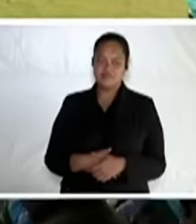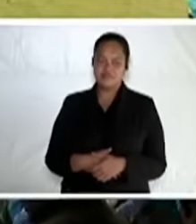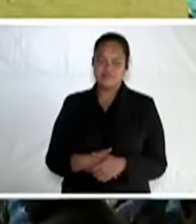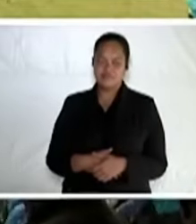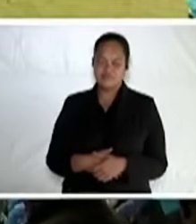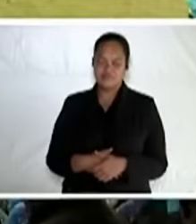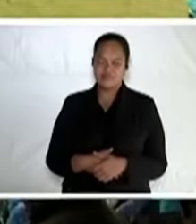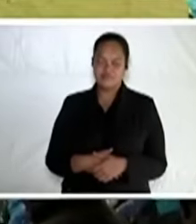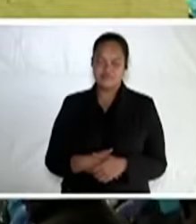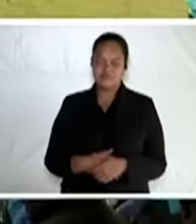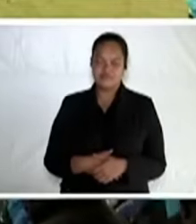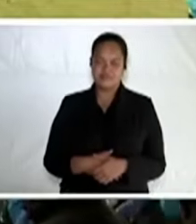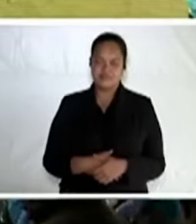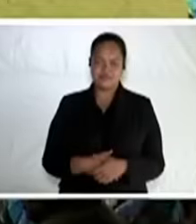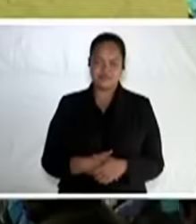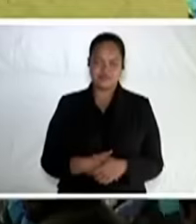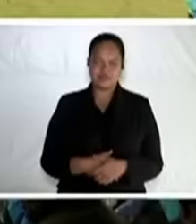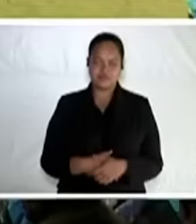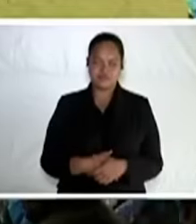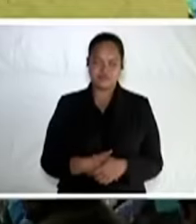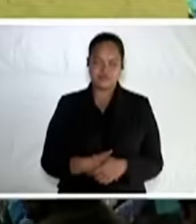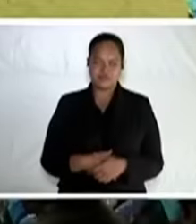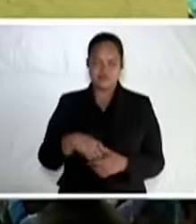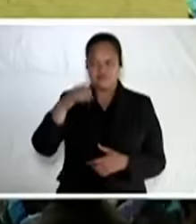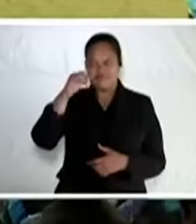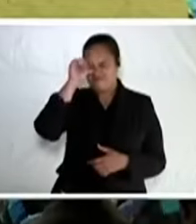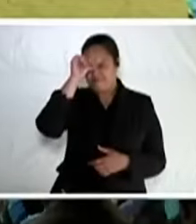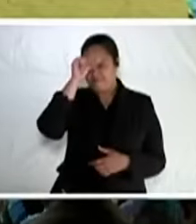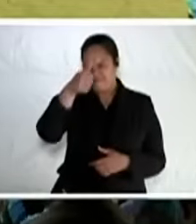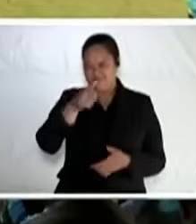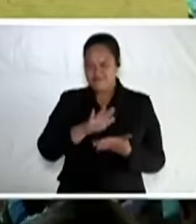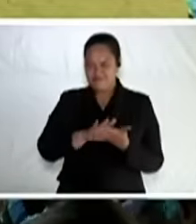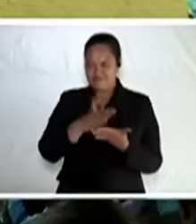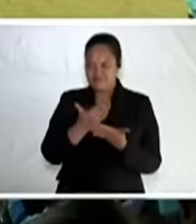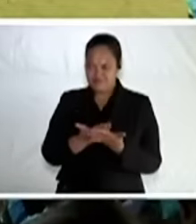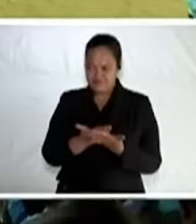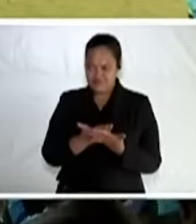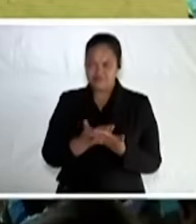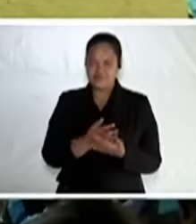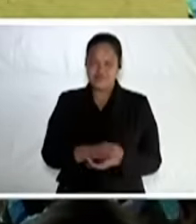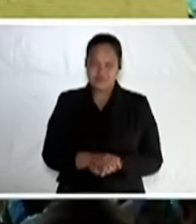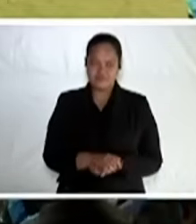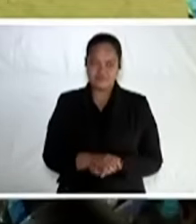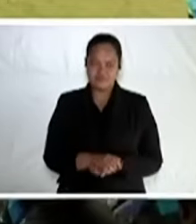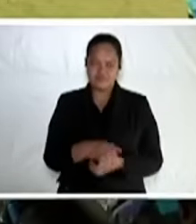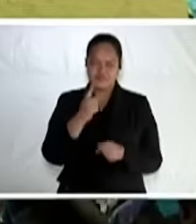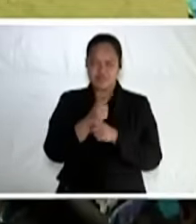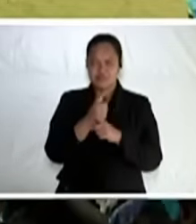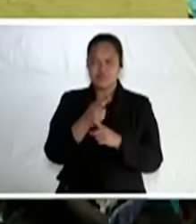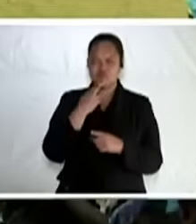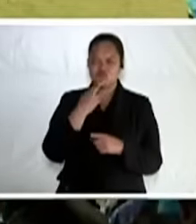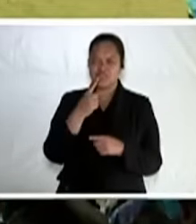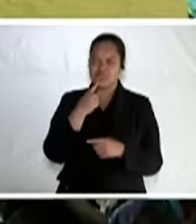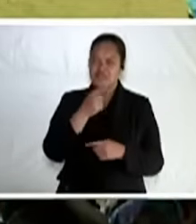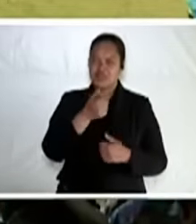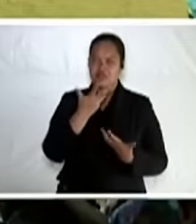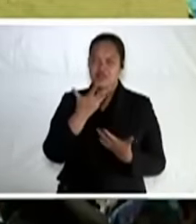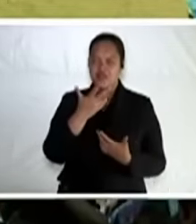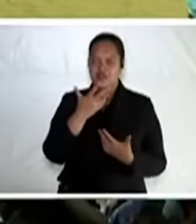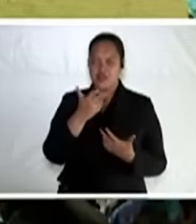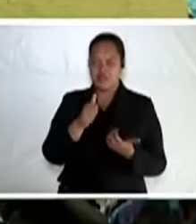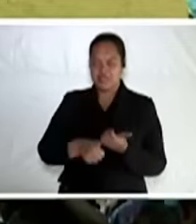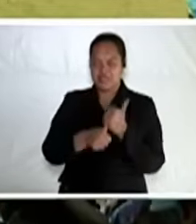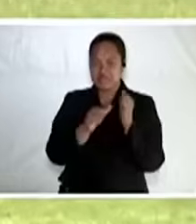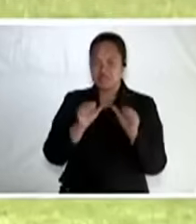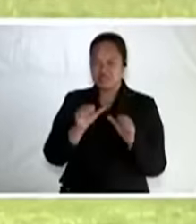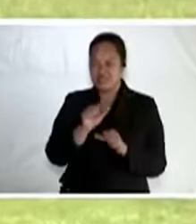हैं जो हमें ब्रिटिश से मिले हैं और ब्रिटिश आर्मी से जिसे लिया गया है और आप इसे देख रहे हैं और ये